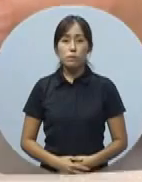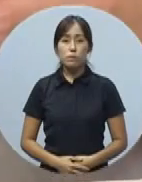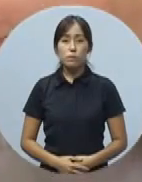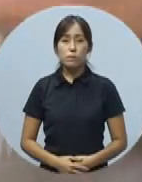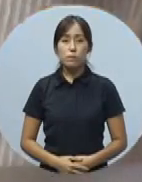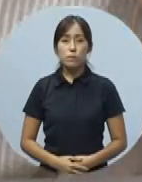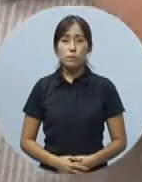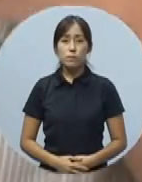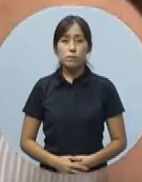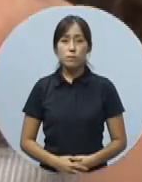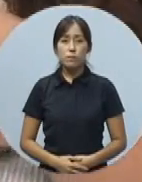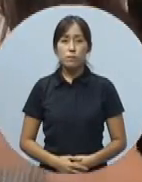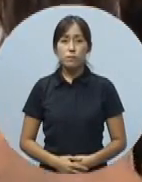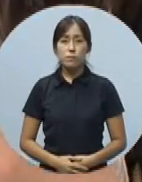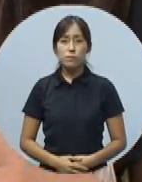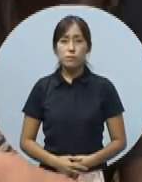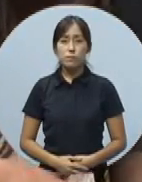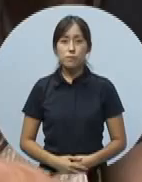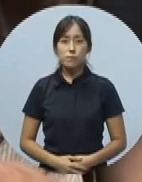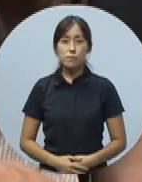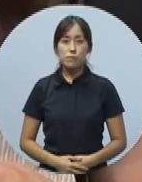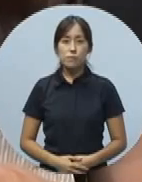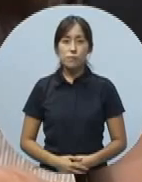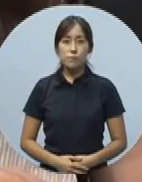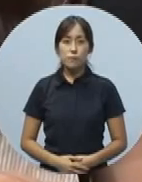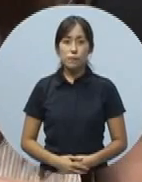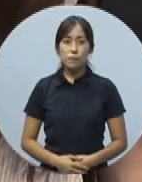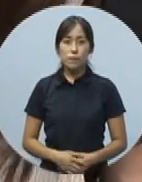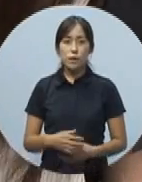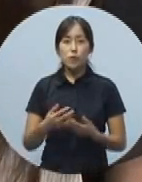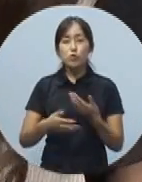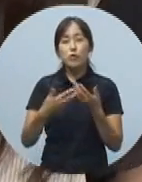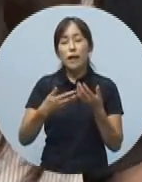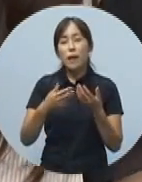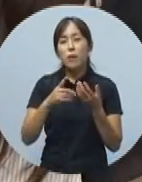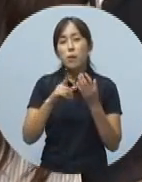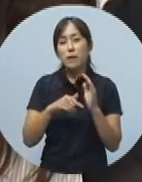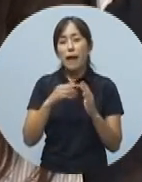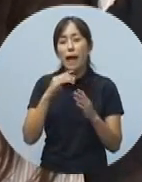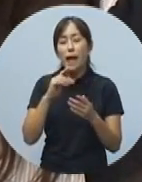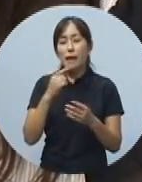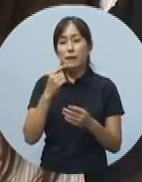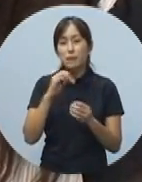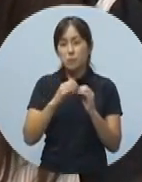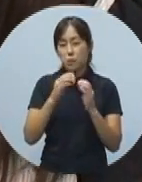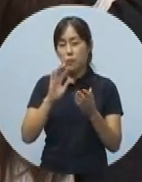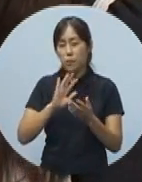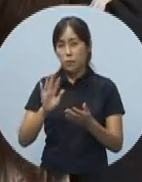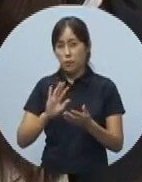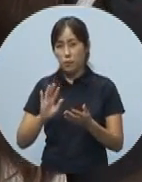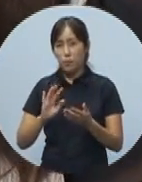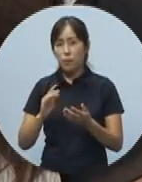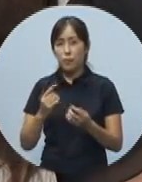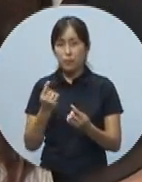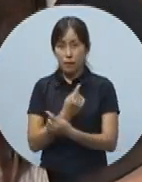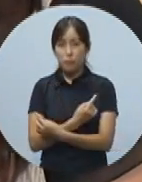できたね、はい、やっぱし結構出たからね。茹でてる時のあの色が、うん、みんな出ちゃう。どう、